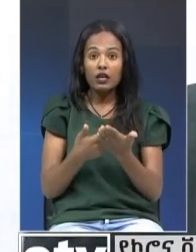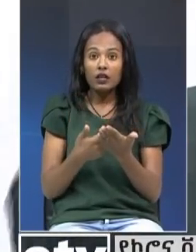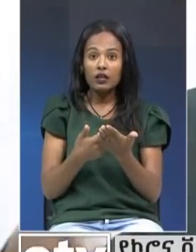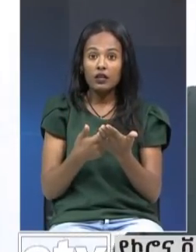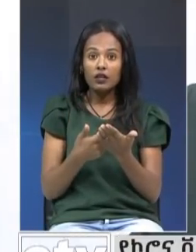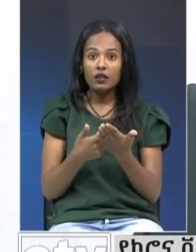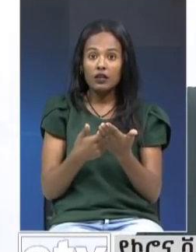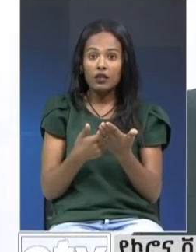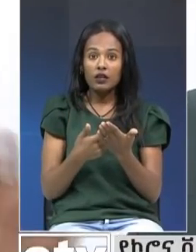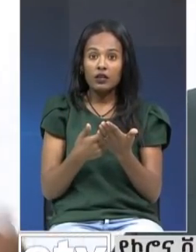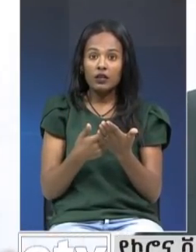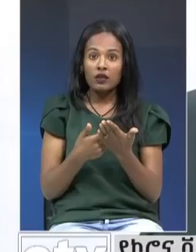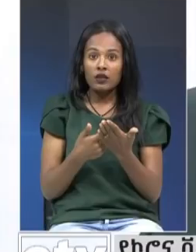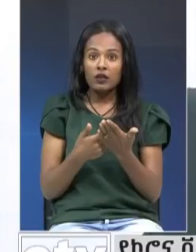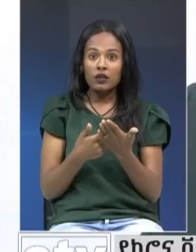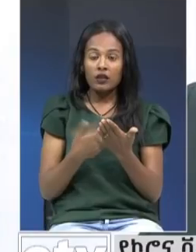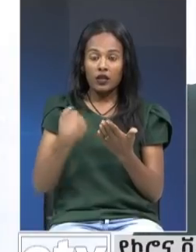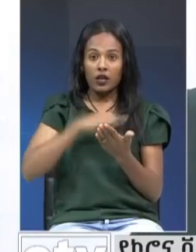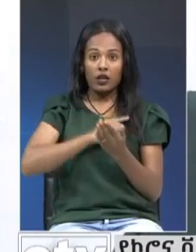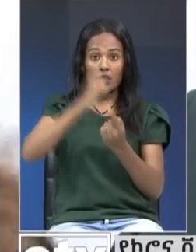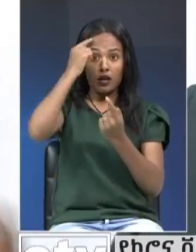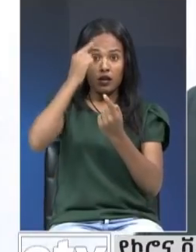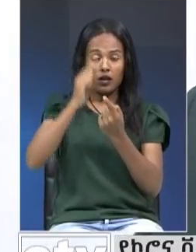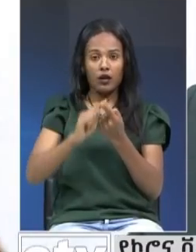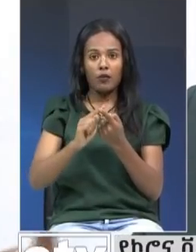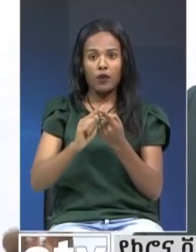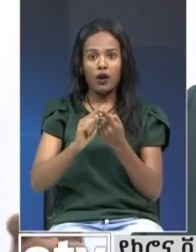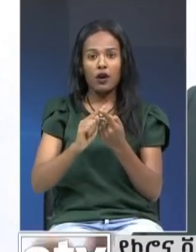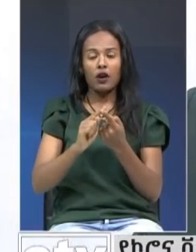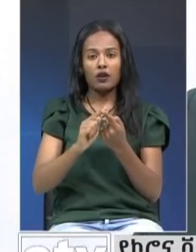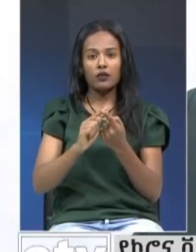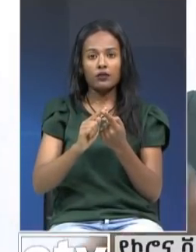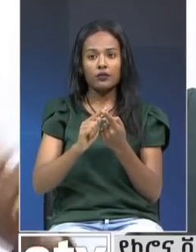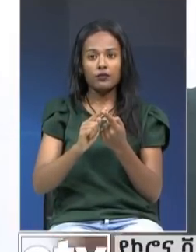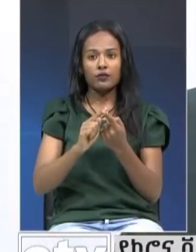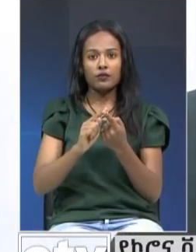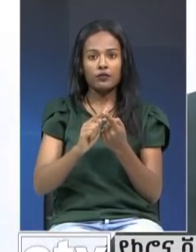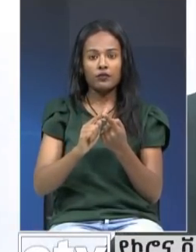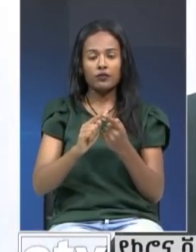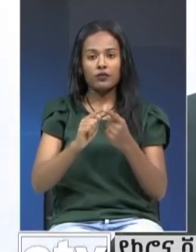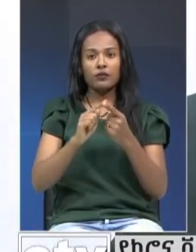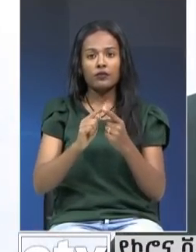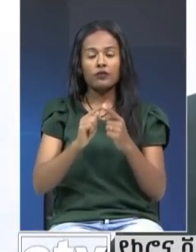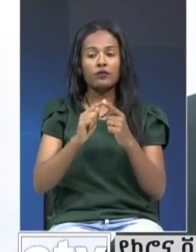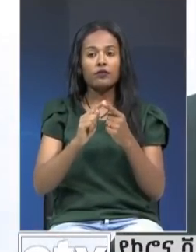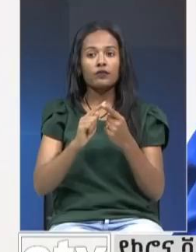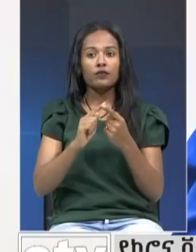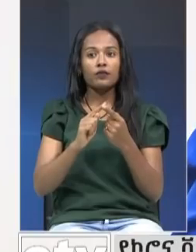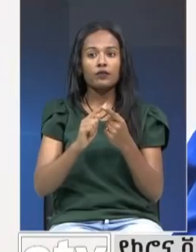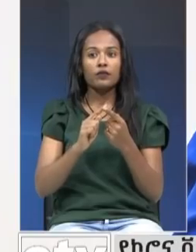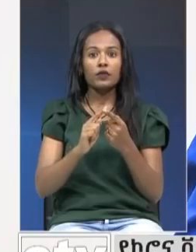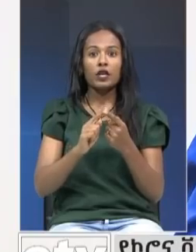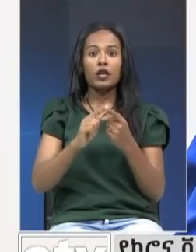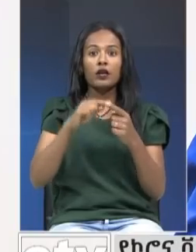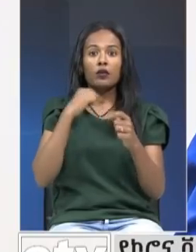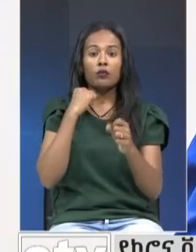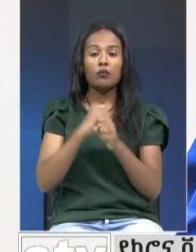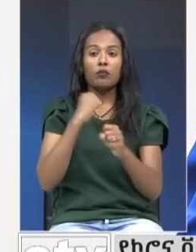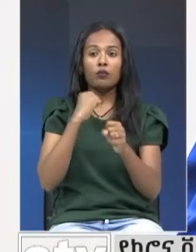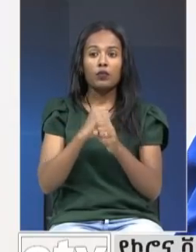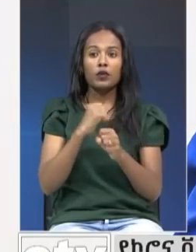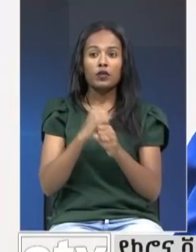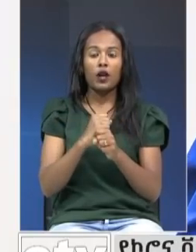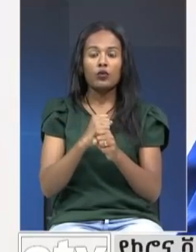ለይተን የእኛን ዓላማ ምን እንስራ የሚለውን ከዚህ አንጻር ካየን እኔ ብዙ መስራት እንችላለን ብዬ አስባለሁ። በስራችሁ በጣም